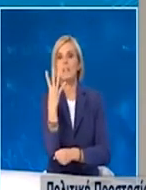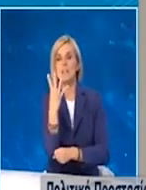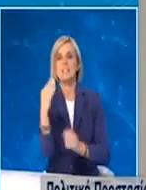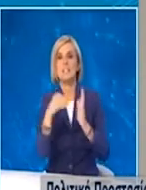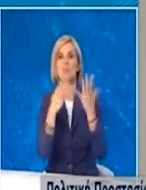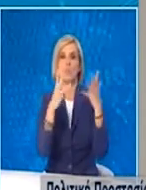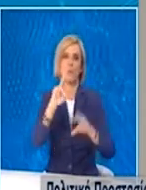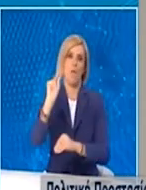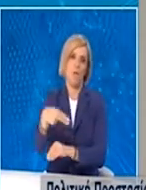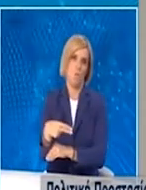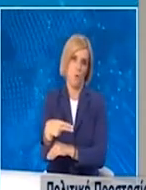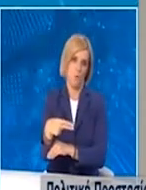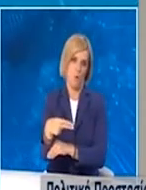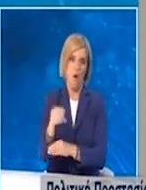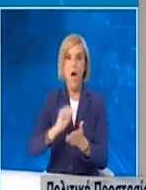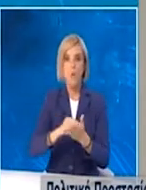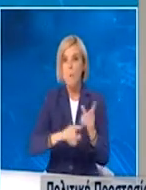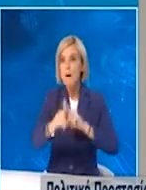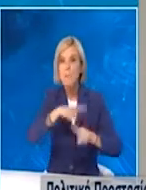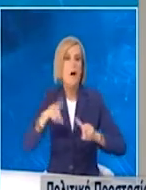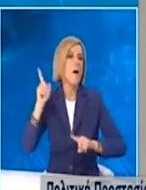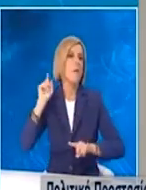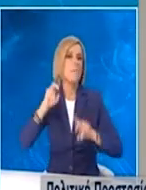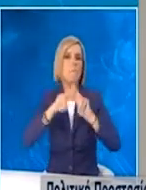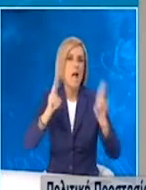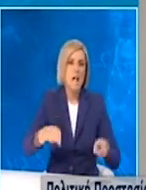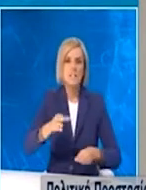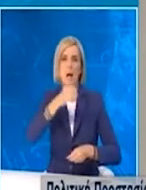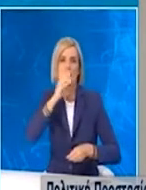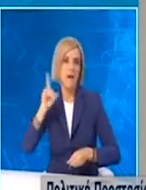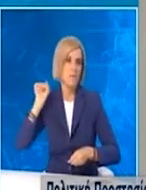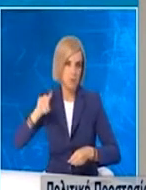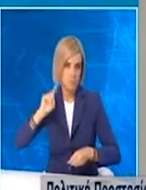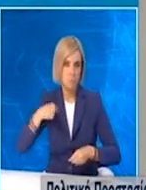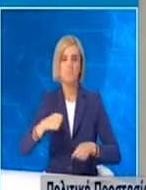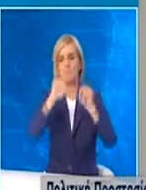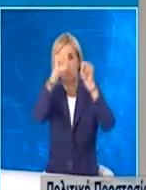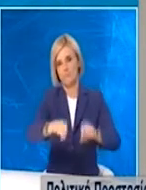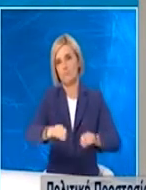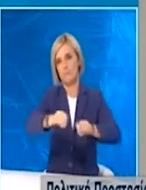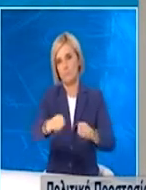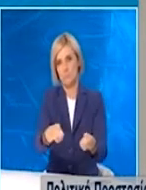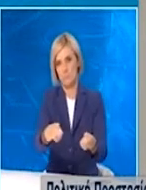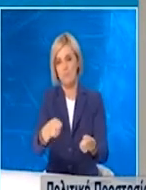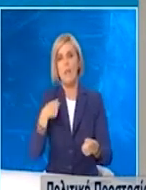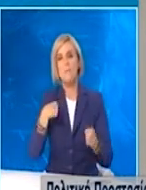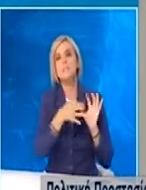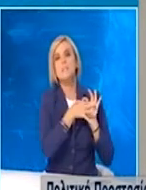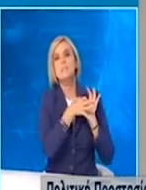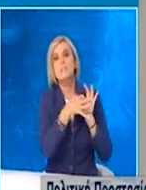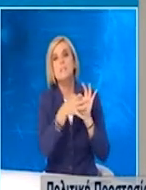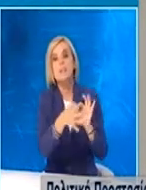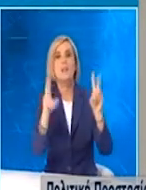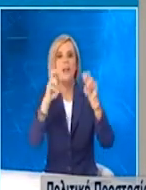154.800 ευρώ, καθώς και αναστολή λειτουργίας που ανέρχεται συνολικά σε 195 ημέρες. Οι έλεγχοι θα συνεχιστούν, όχι